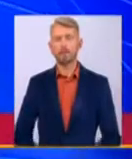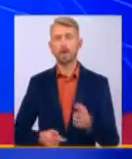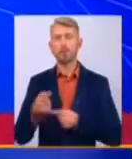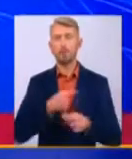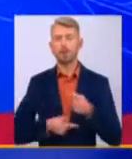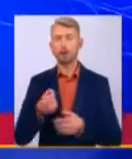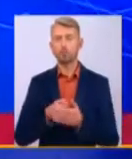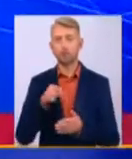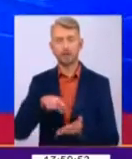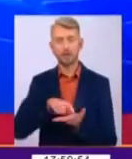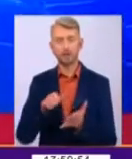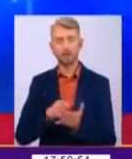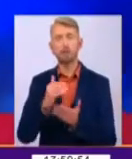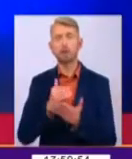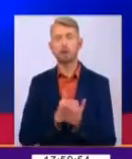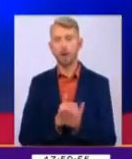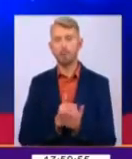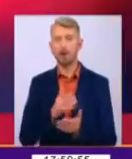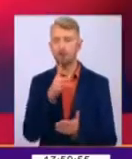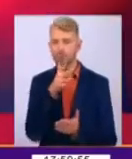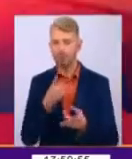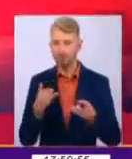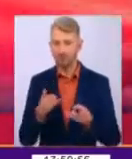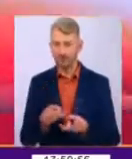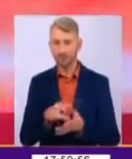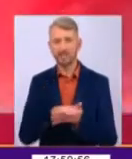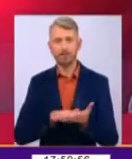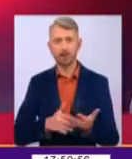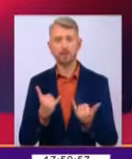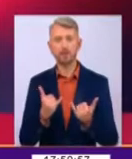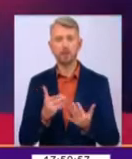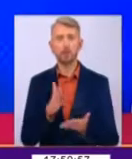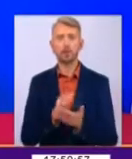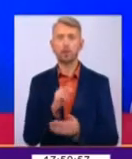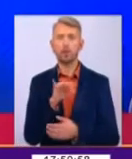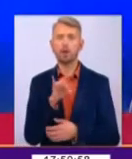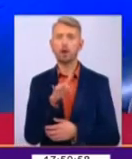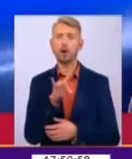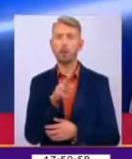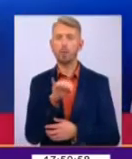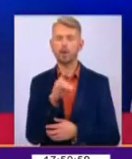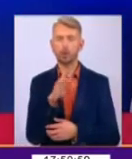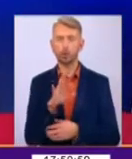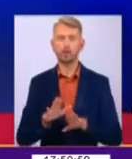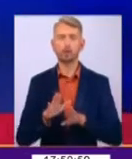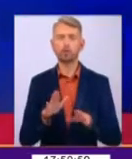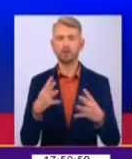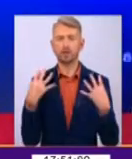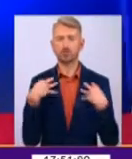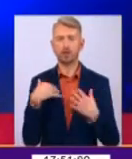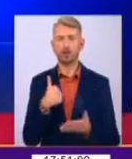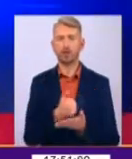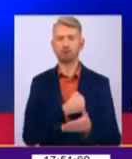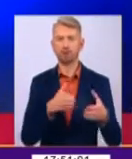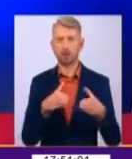Повертаємось до цієї студії. Програма «На часі» триває. Зараз зі мною разом в цій студії знаходиться Ігор Романенко, заступник начальника Генштабу Збройних сил України